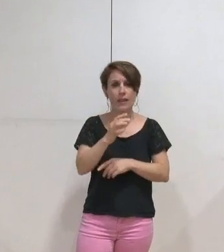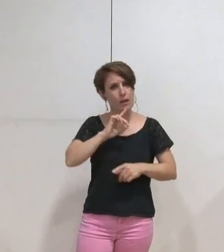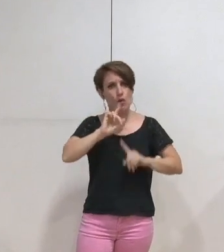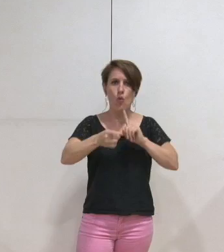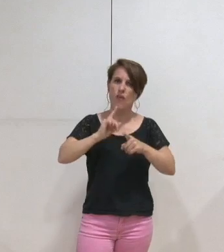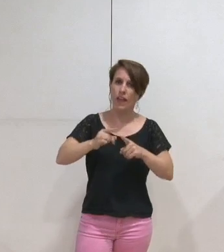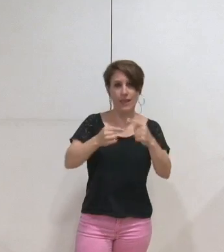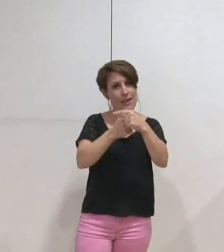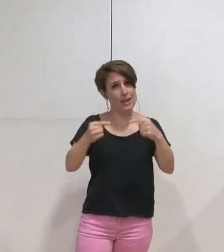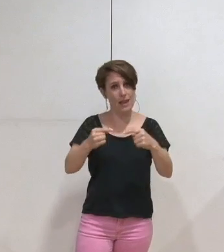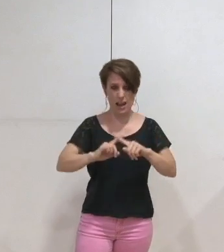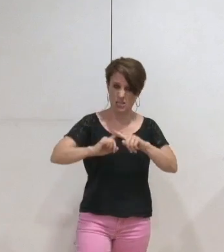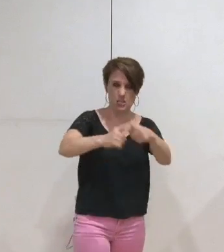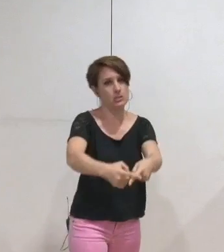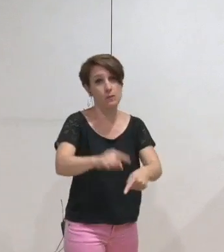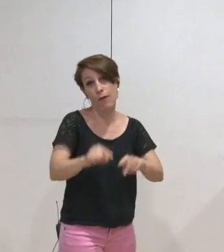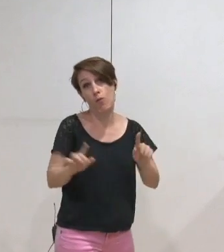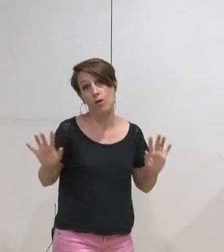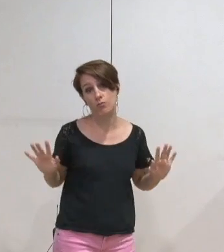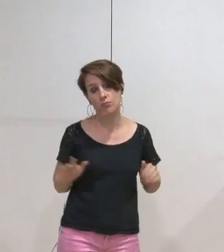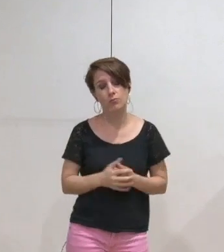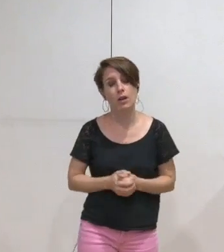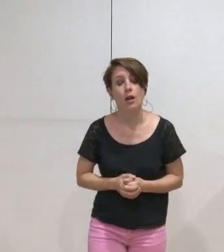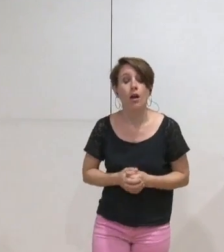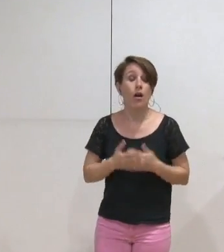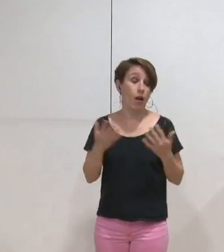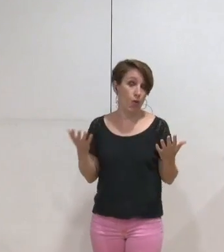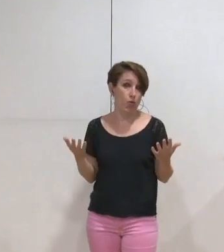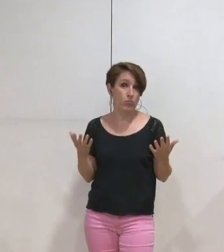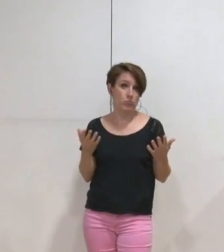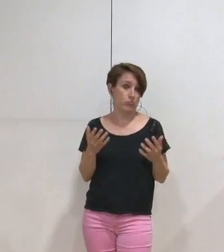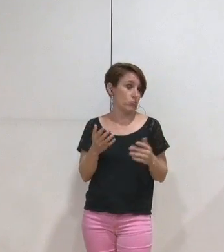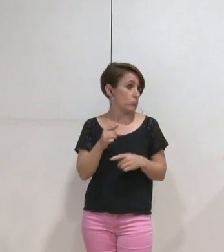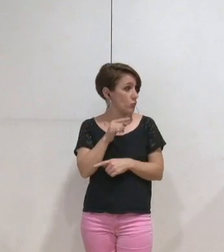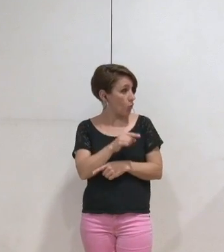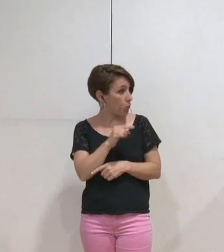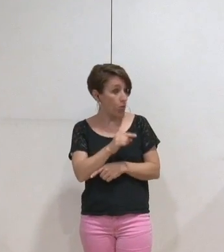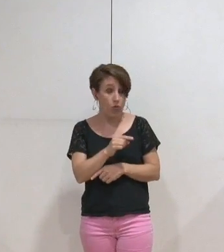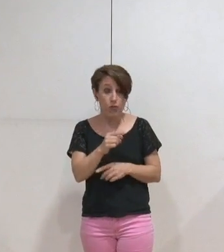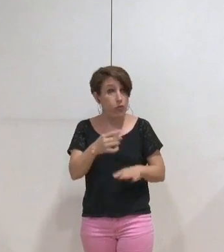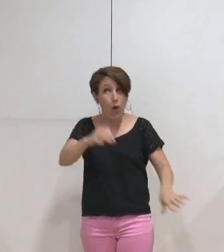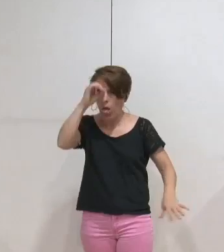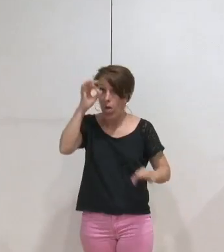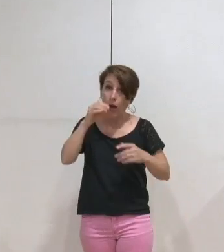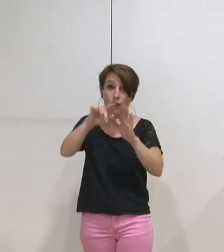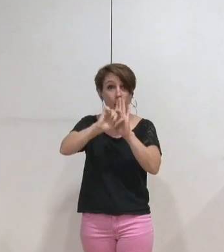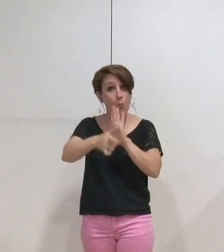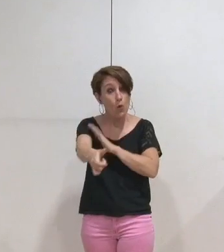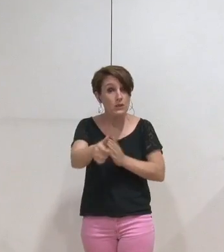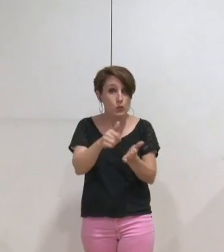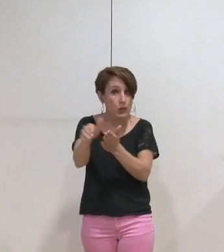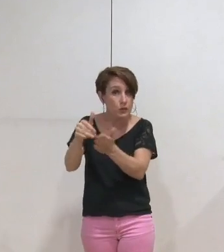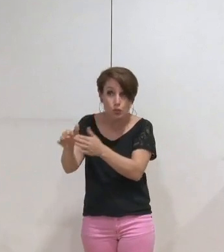contraint à agir avec beaucoup de lenteur car j'ai vraiment du mal à croire que vous ne connaissiez pas les procédures d'expulsion mais mieux vaut tard que